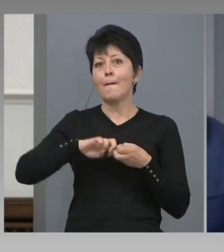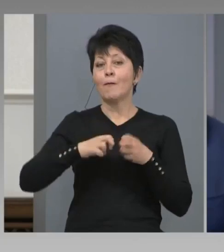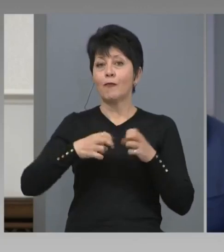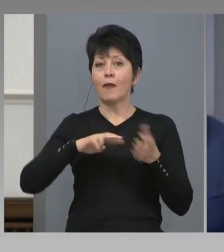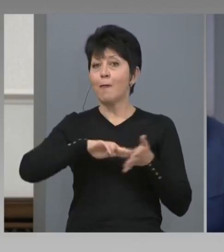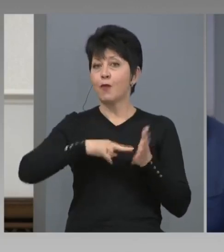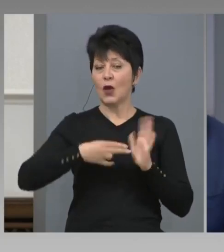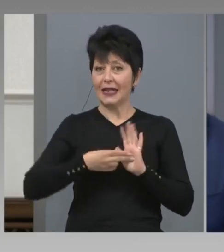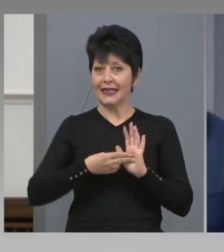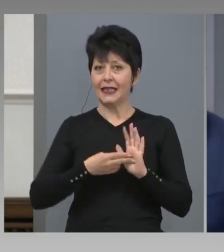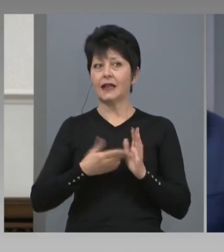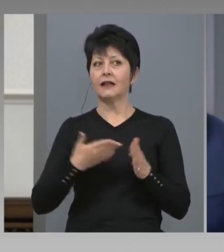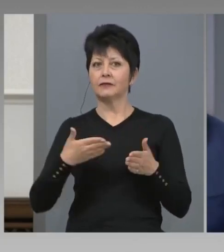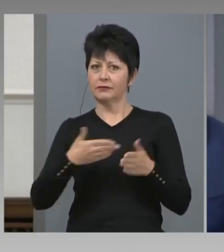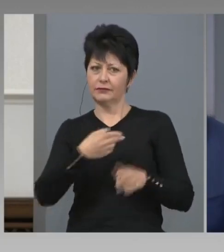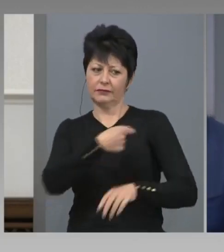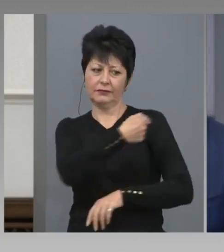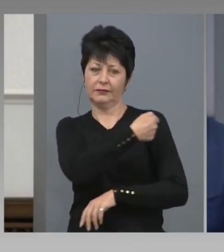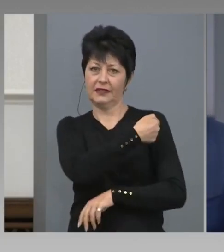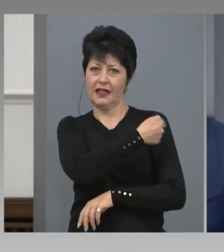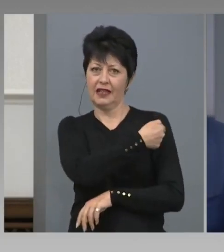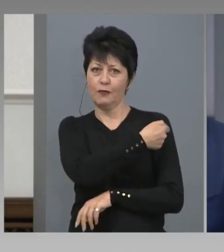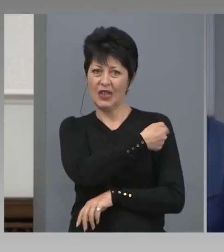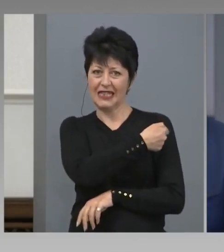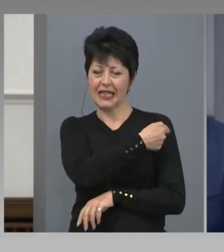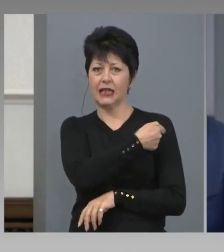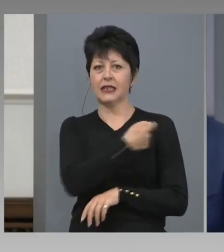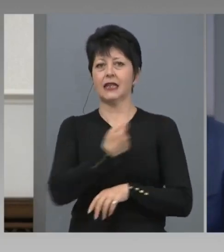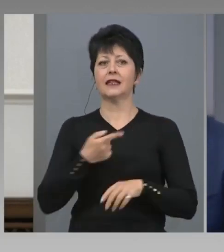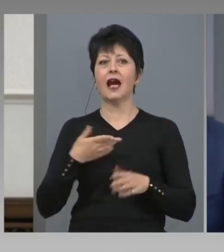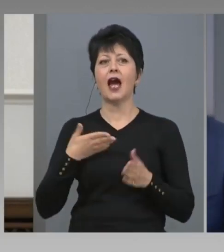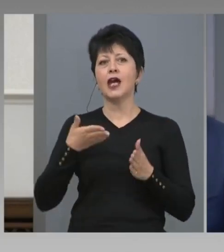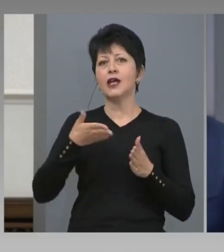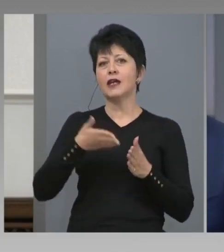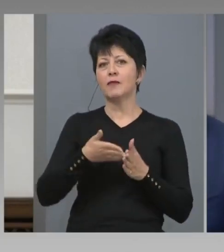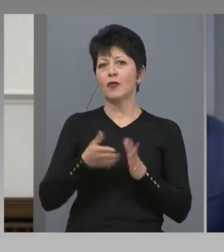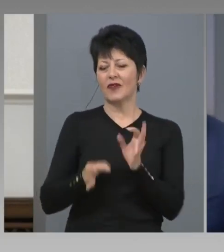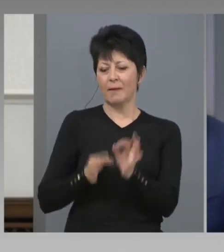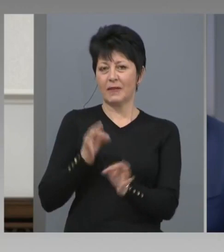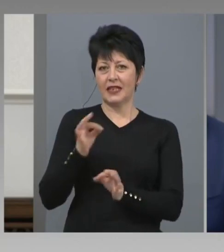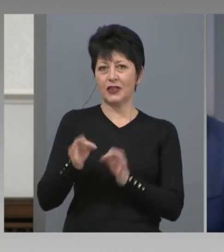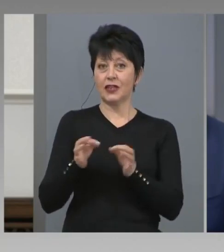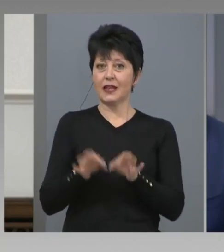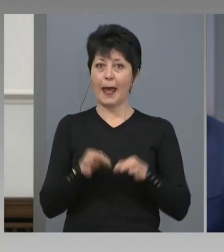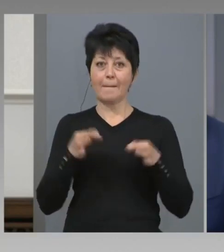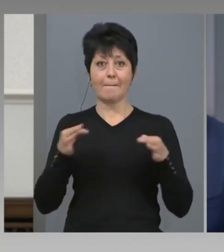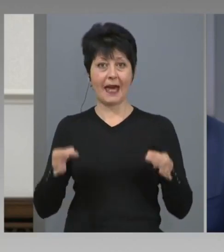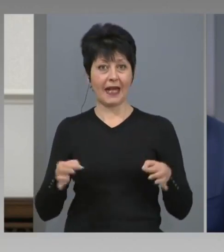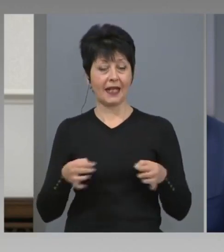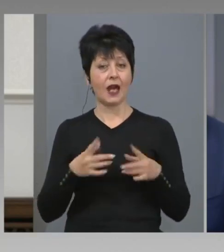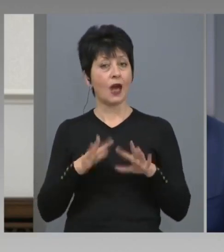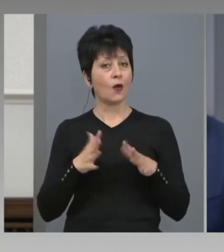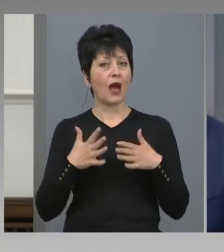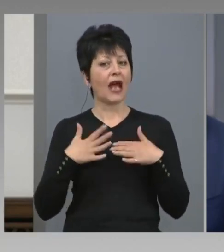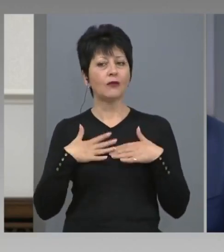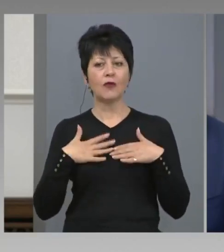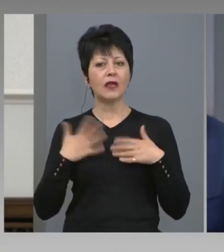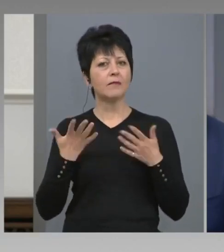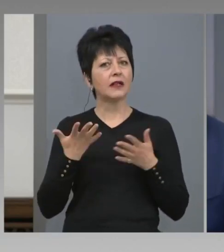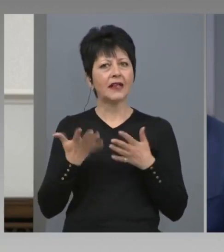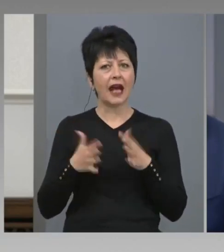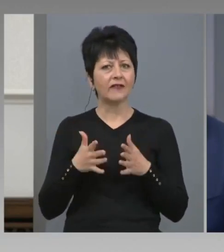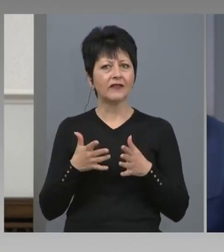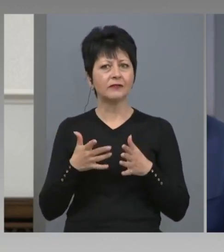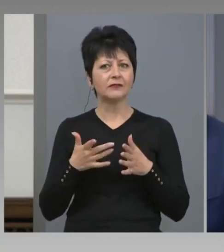и по отношение противоепидемичните мерки. И когато има някаква остра ситуация, било то на границата